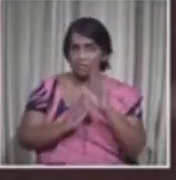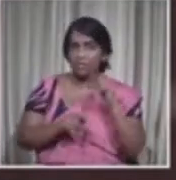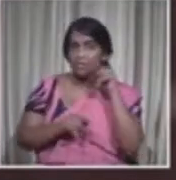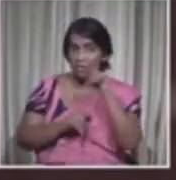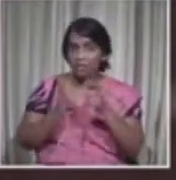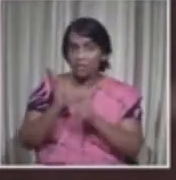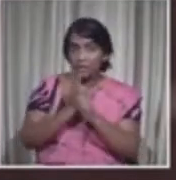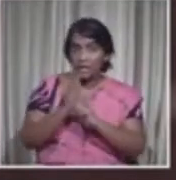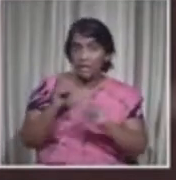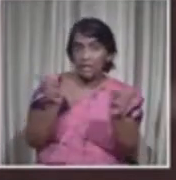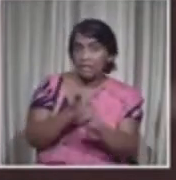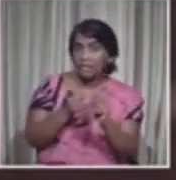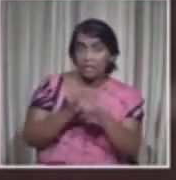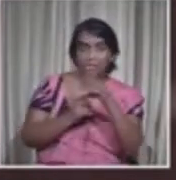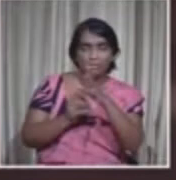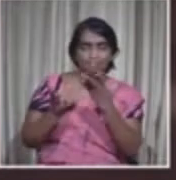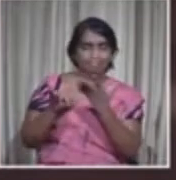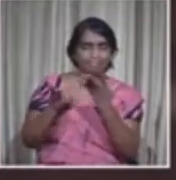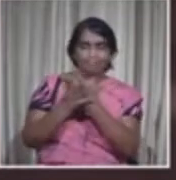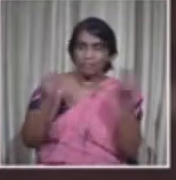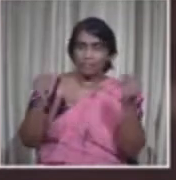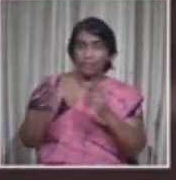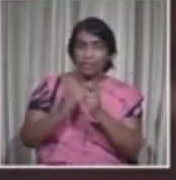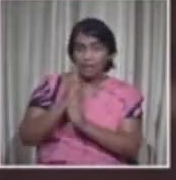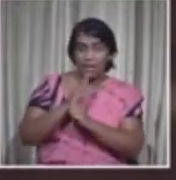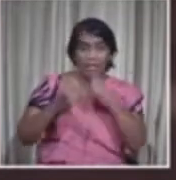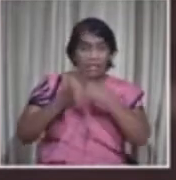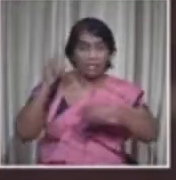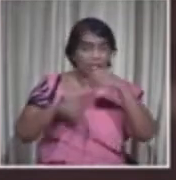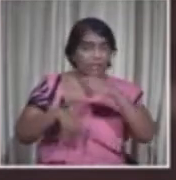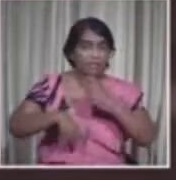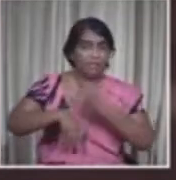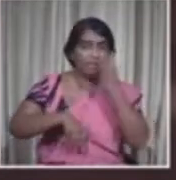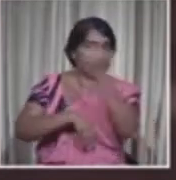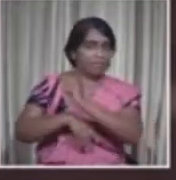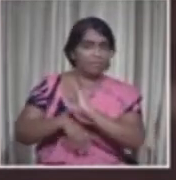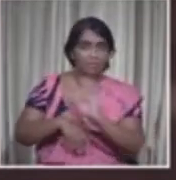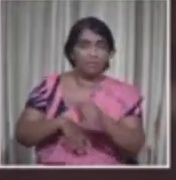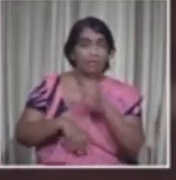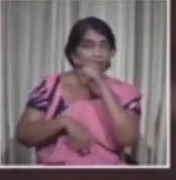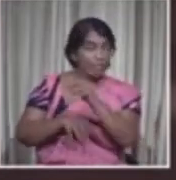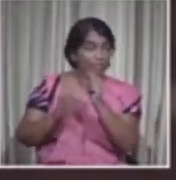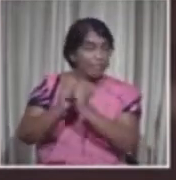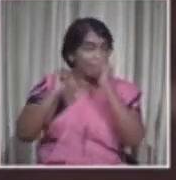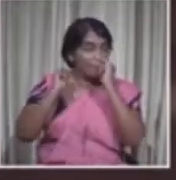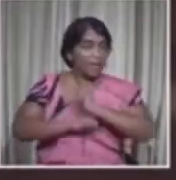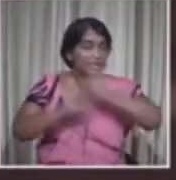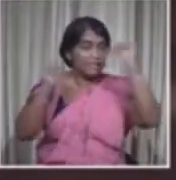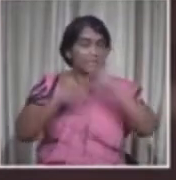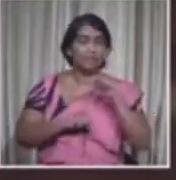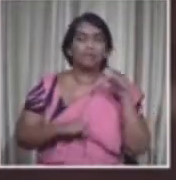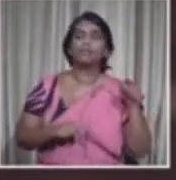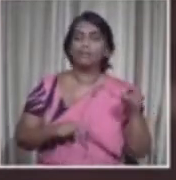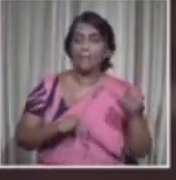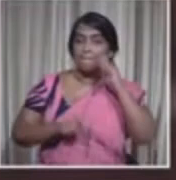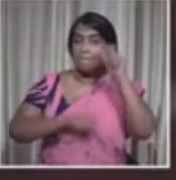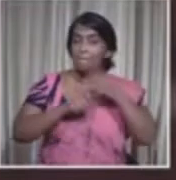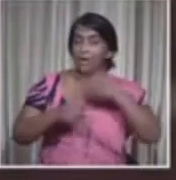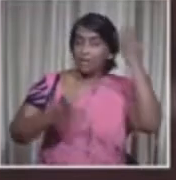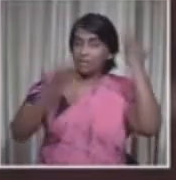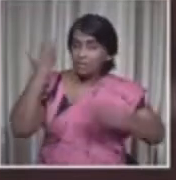මැර දේශපාලන හෙලා දකින්න මේ මැර දේශපාලනට දෙන්න එපා. මේ කරන්න හදන විප්ලවයක්. මිනිස්සු